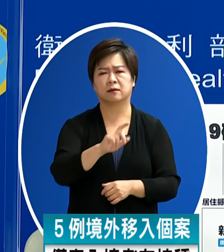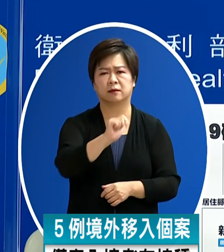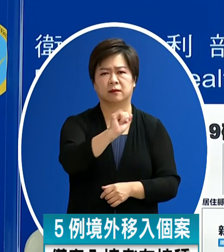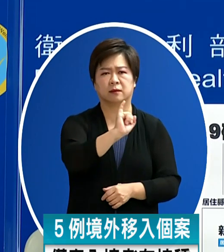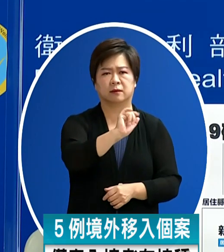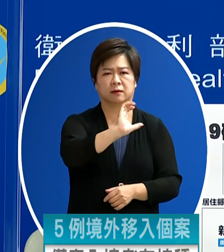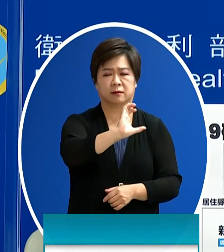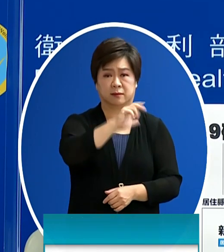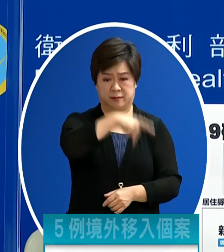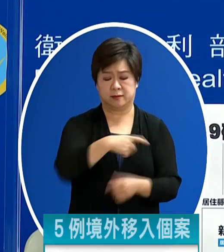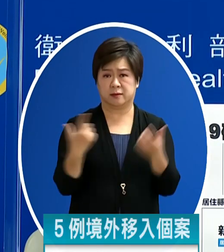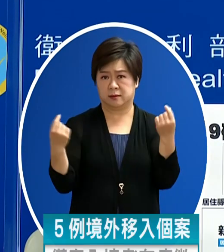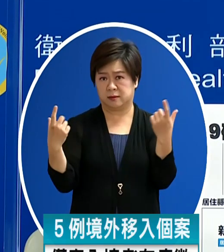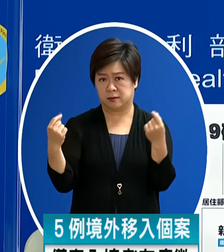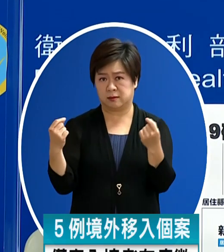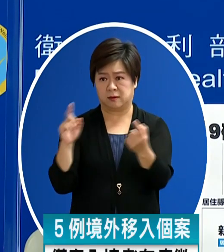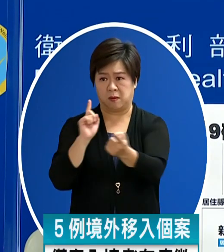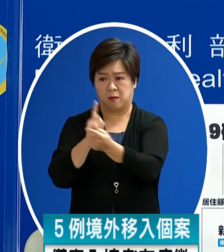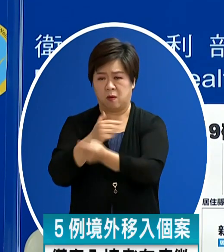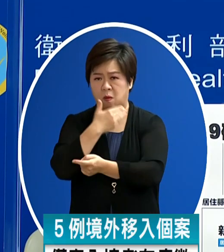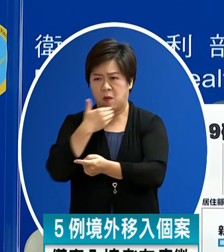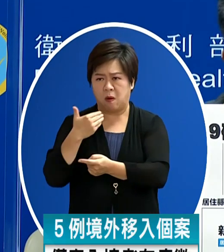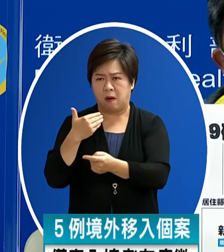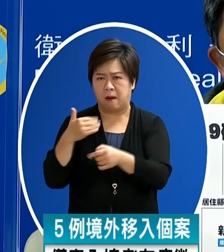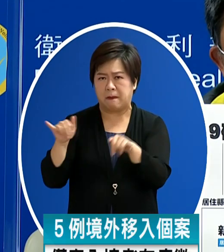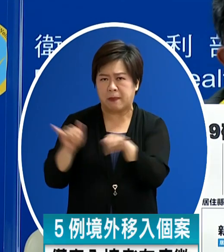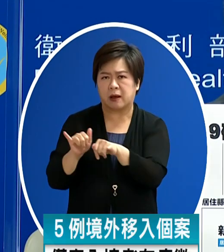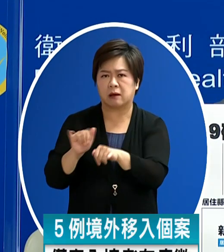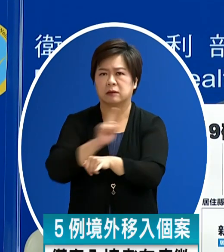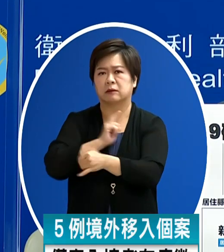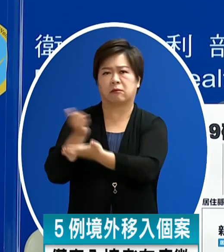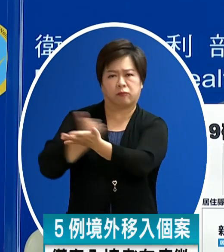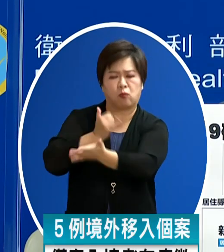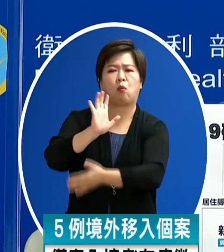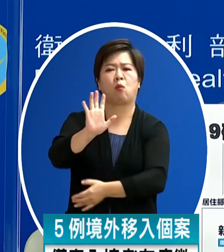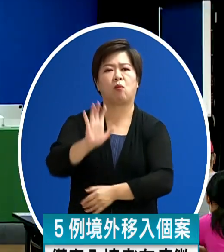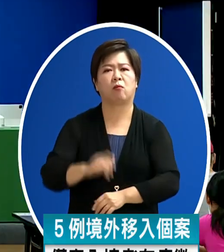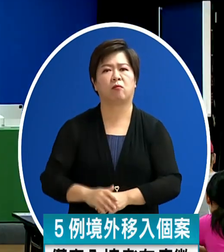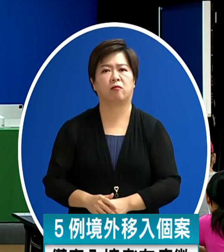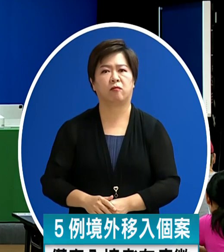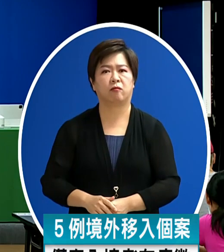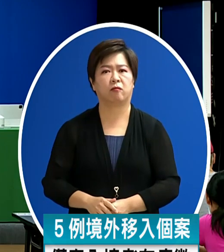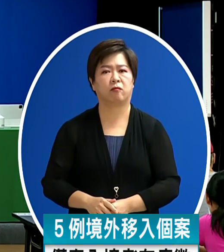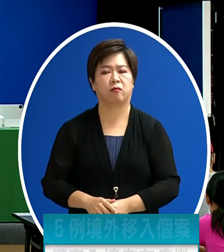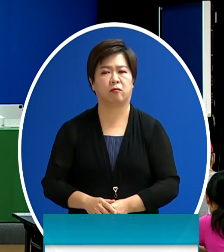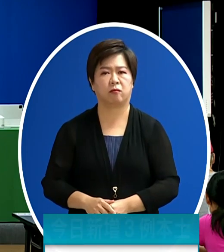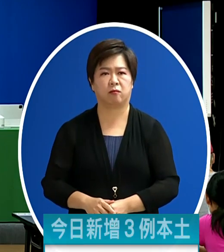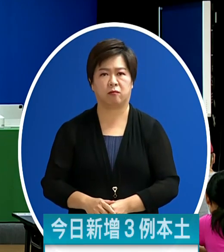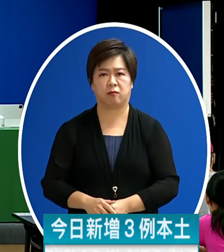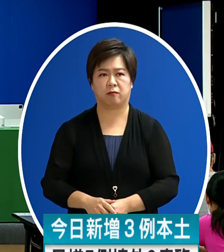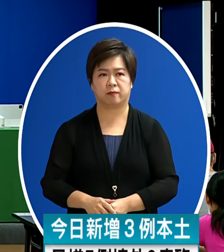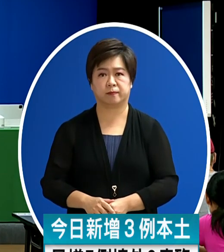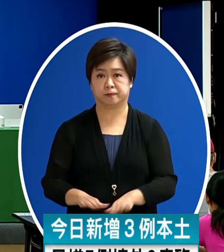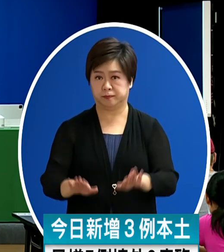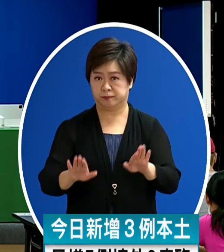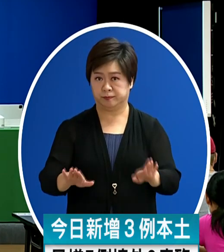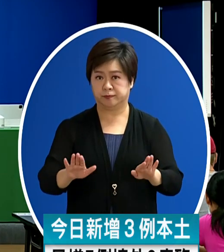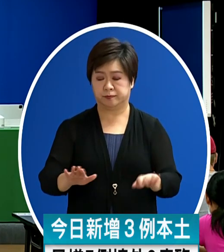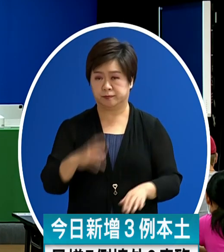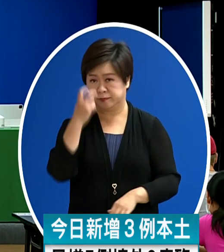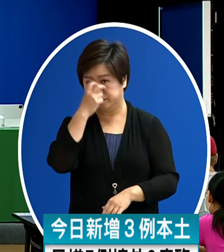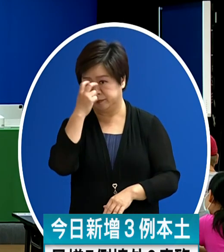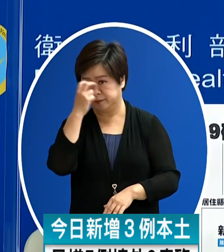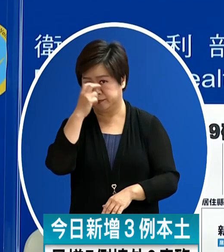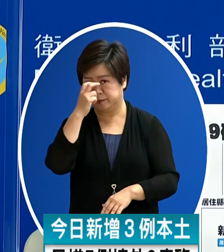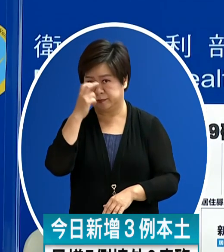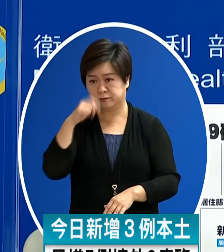是遇到如果跟他直接利益冲突的案件的时候，都会进行回批。 那他们有没有？ 目前他们在审查